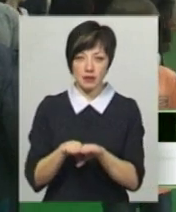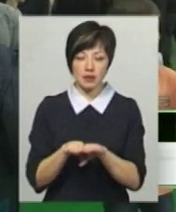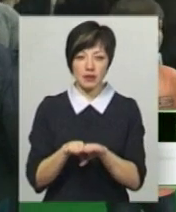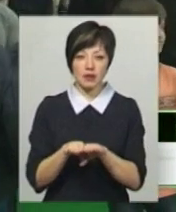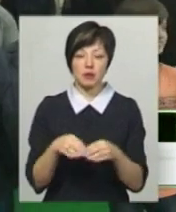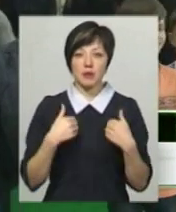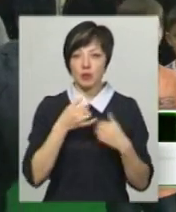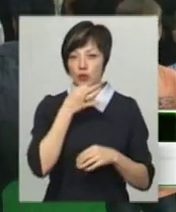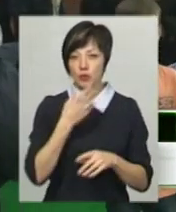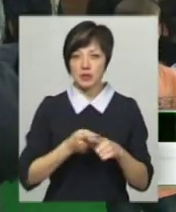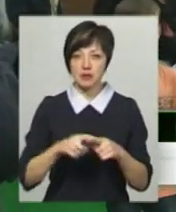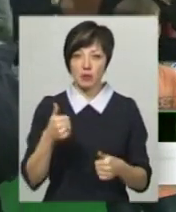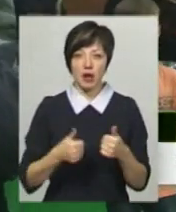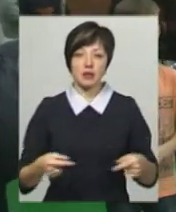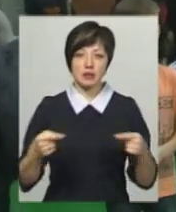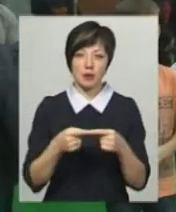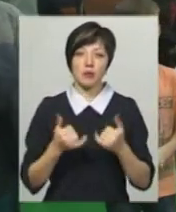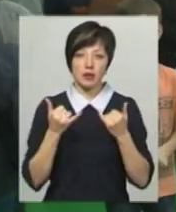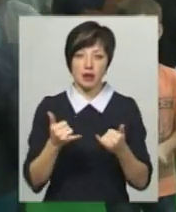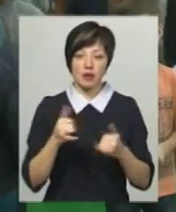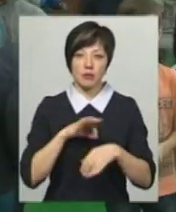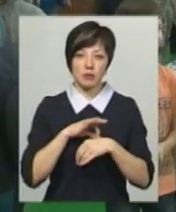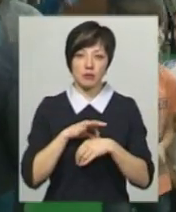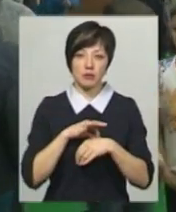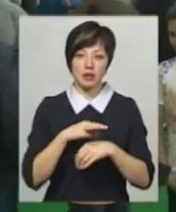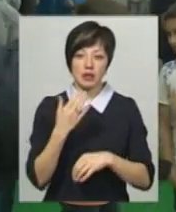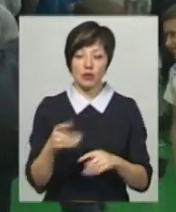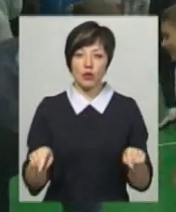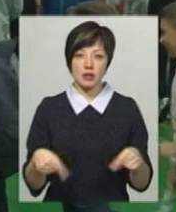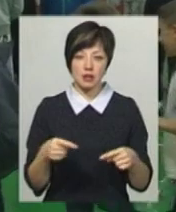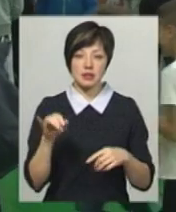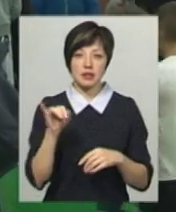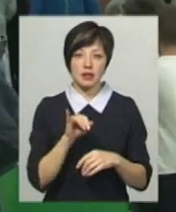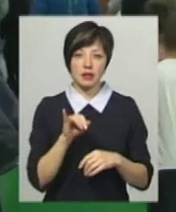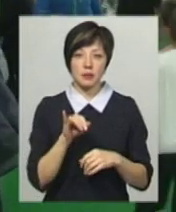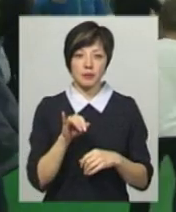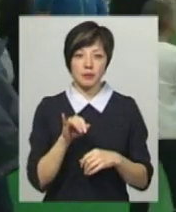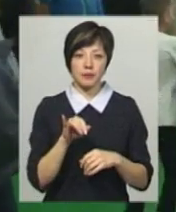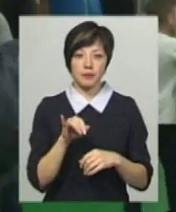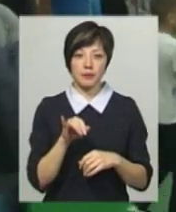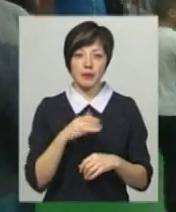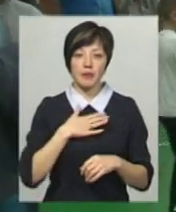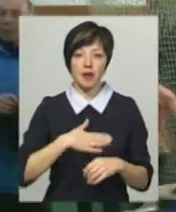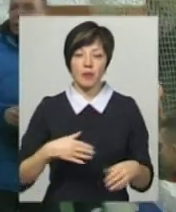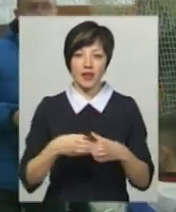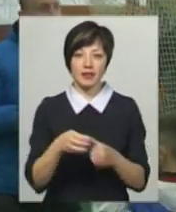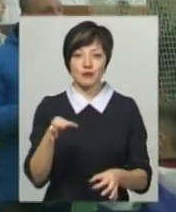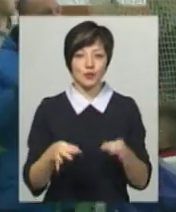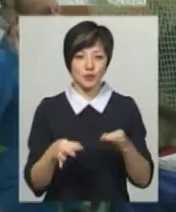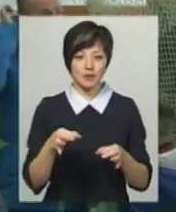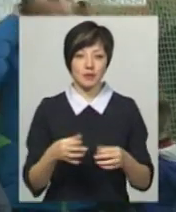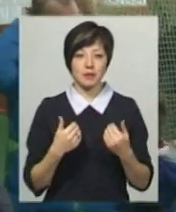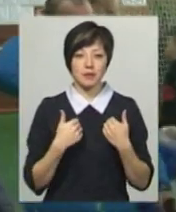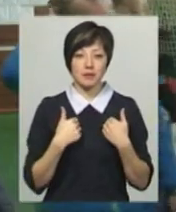Мені подобаються ці змагання саме для їхньої організації і приємний колектив суддів.